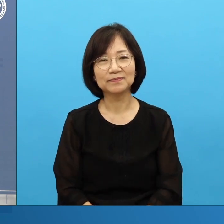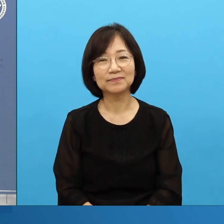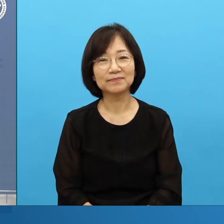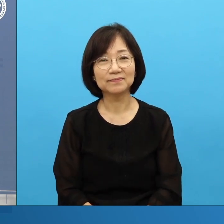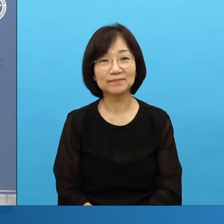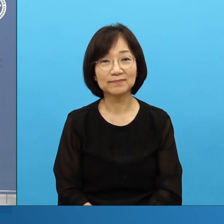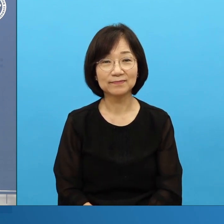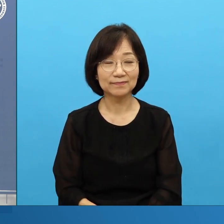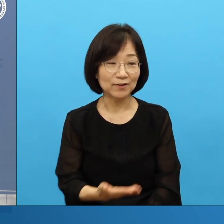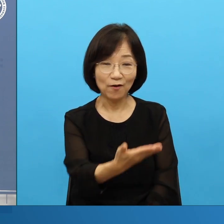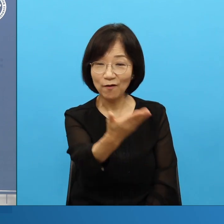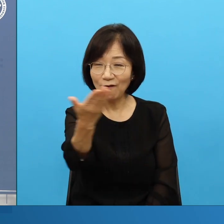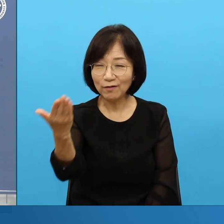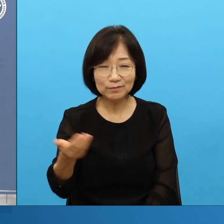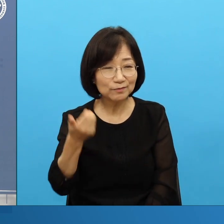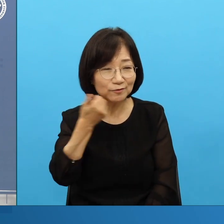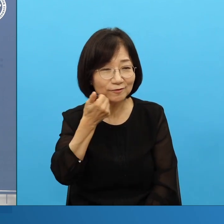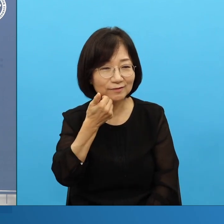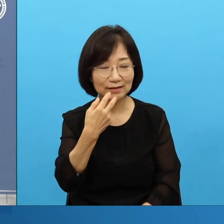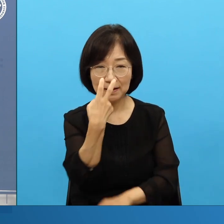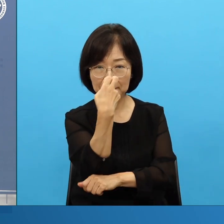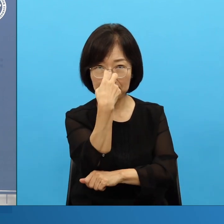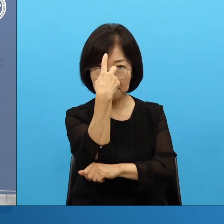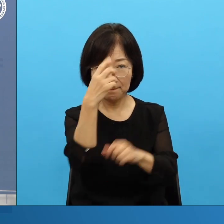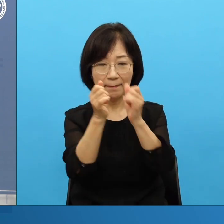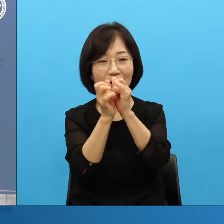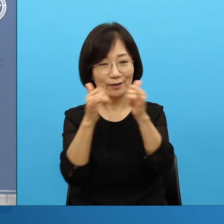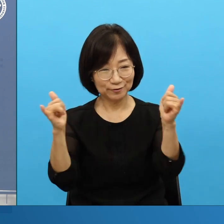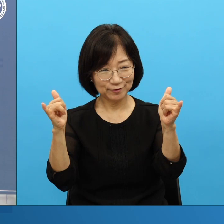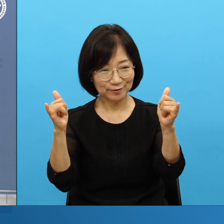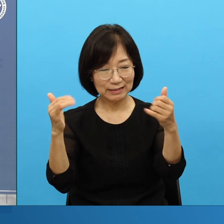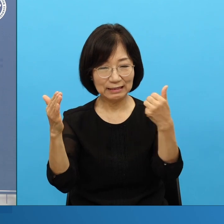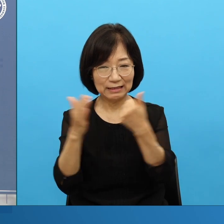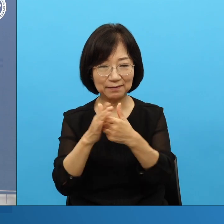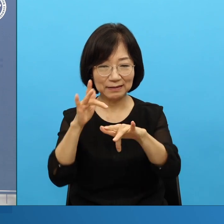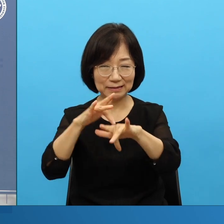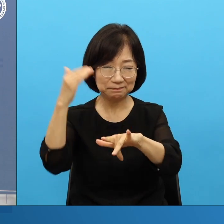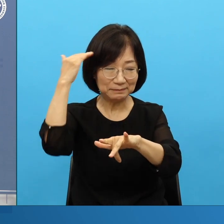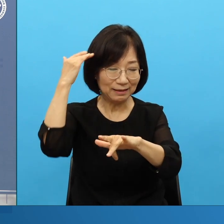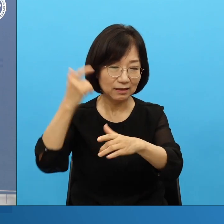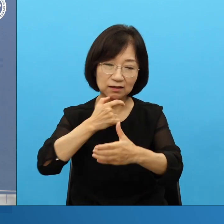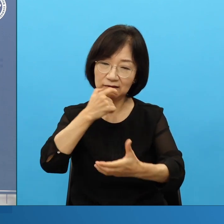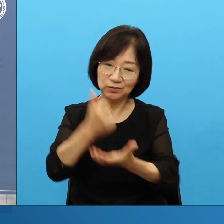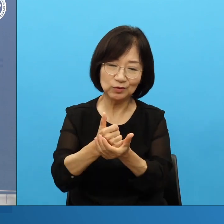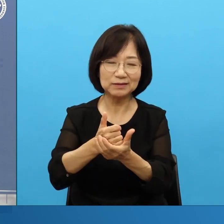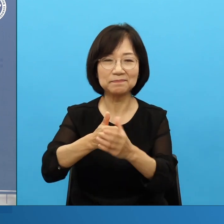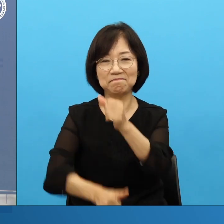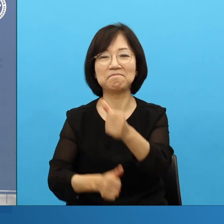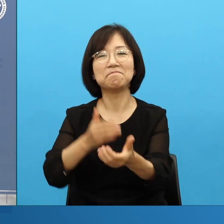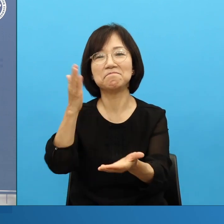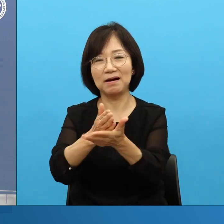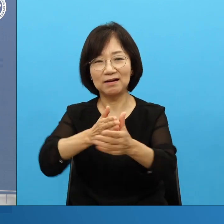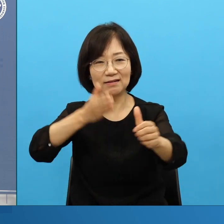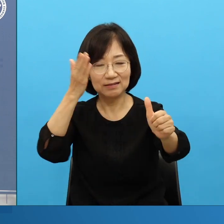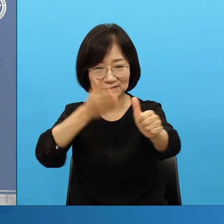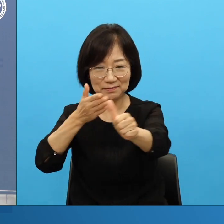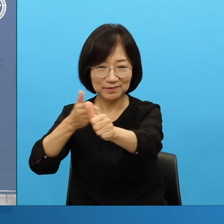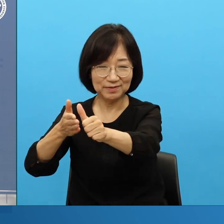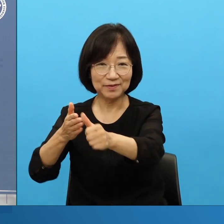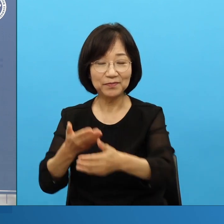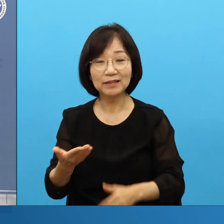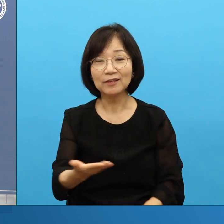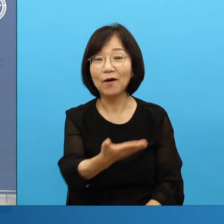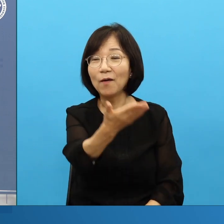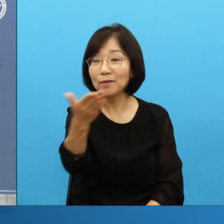여러분이 파수꾼입니다. You are the watchman. 속지 마세요. Do not be deceived. 여러분이 파수꾼이에요. You are the watchman.